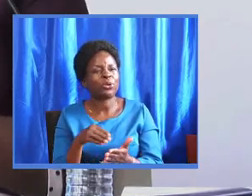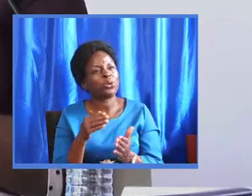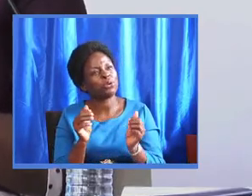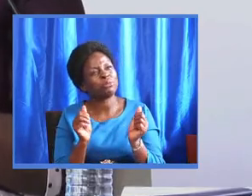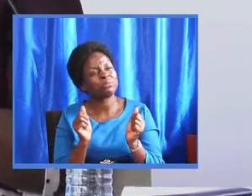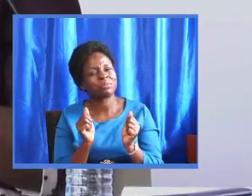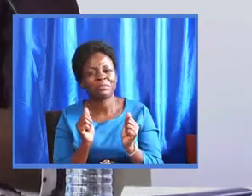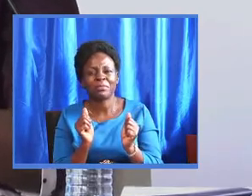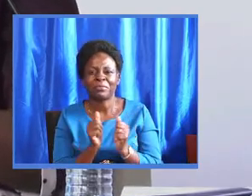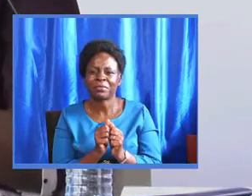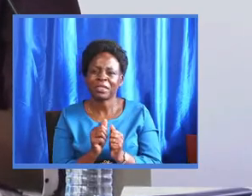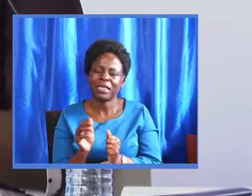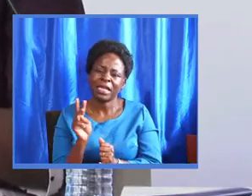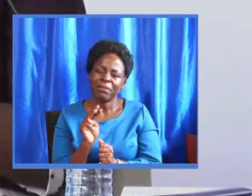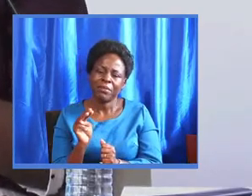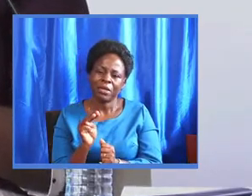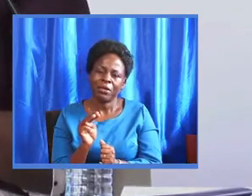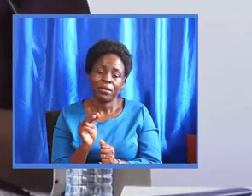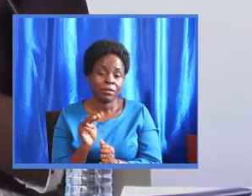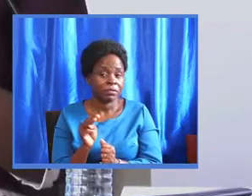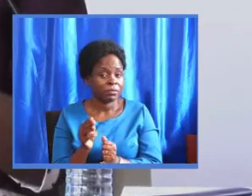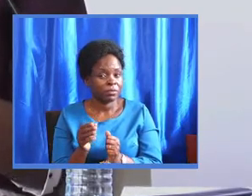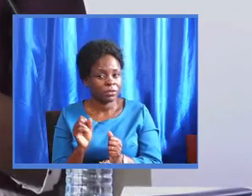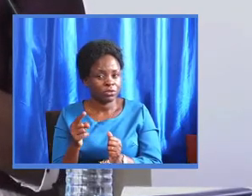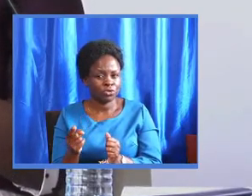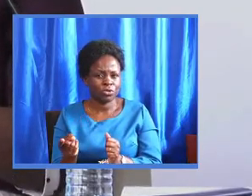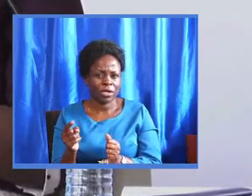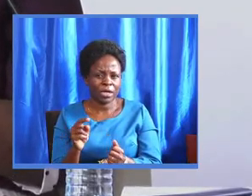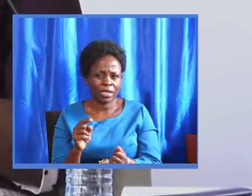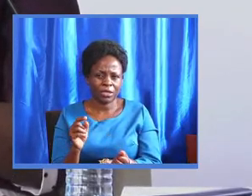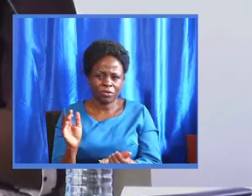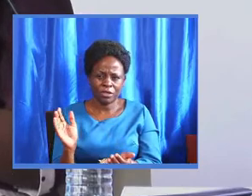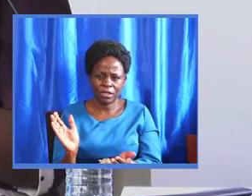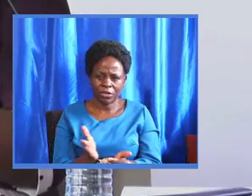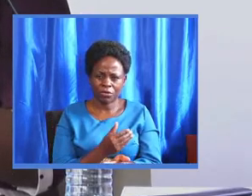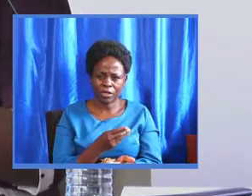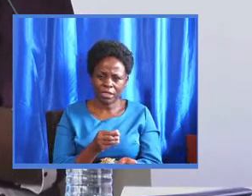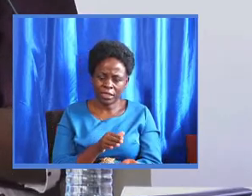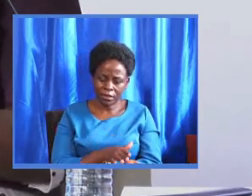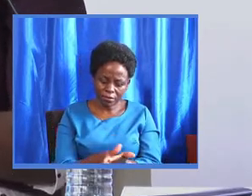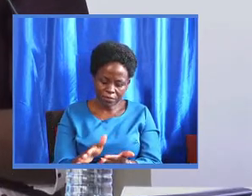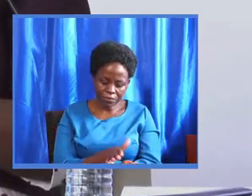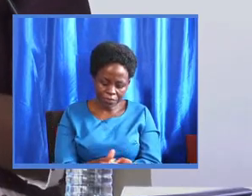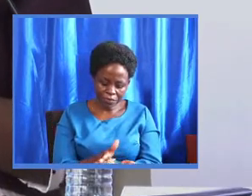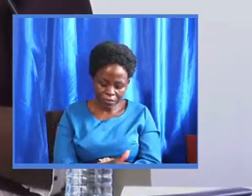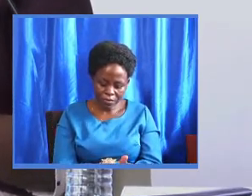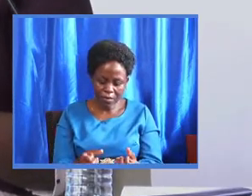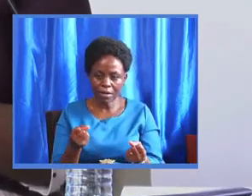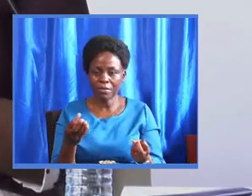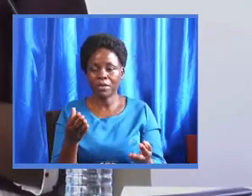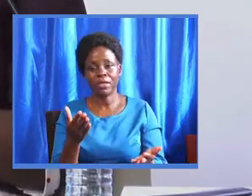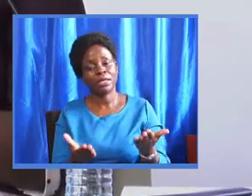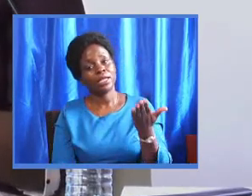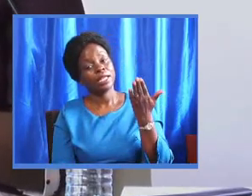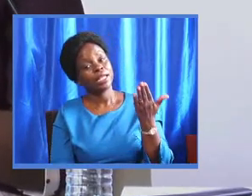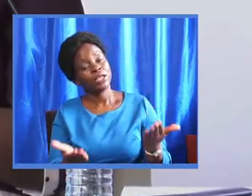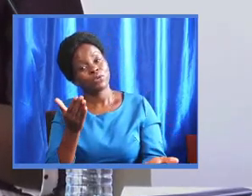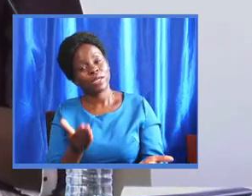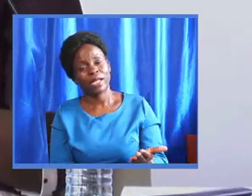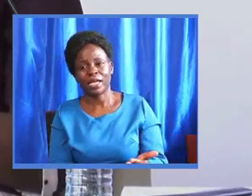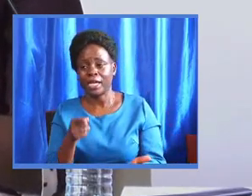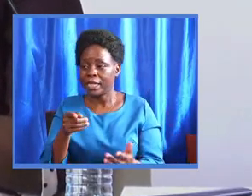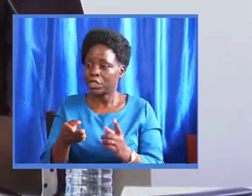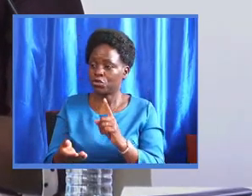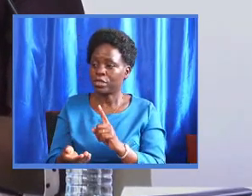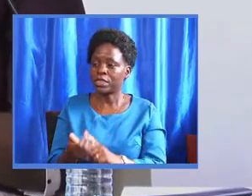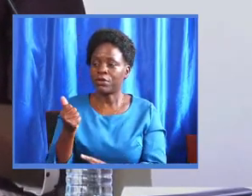10 okusinziranga bw'oli. Tusooka ne tujjako ezi sente ze wasaasaanya okugeraageranya n'ezo ze